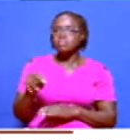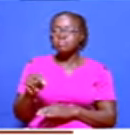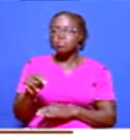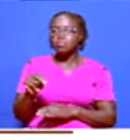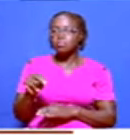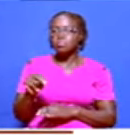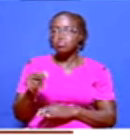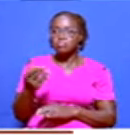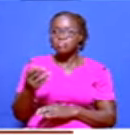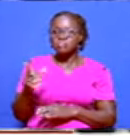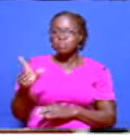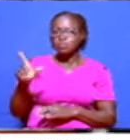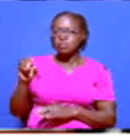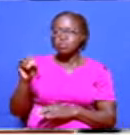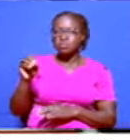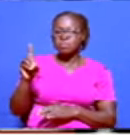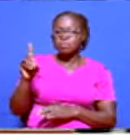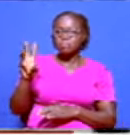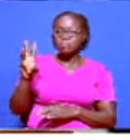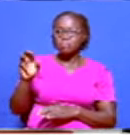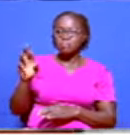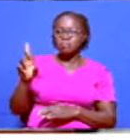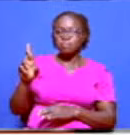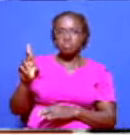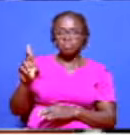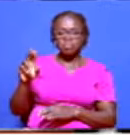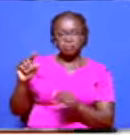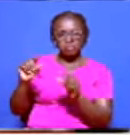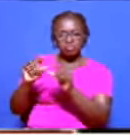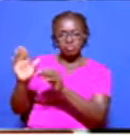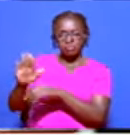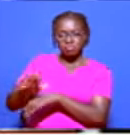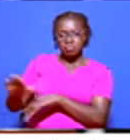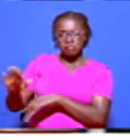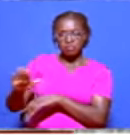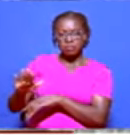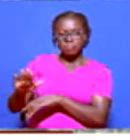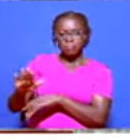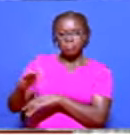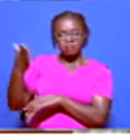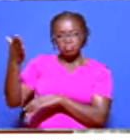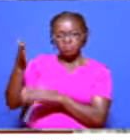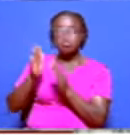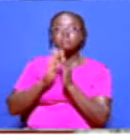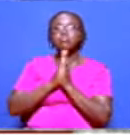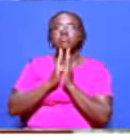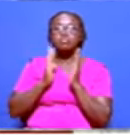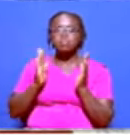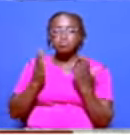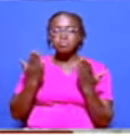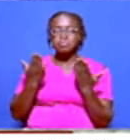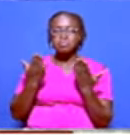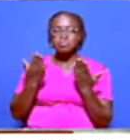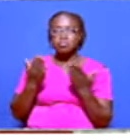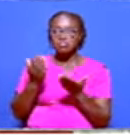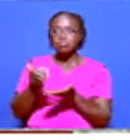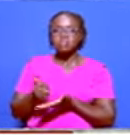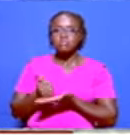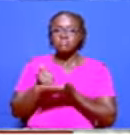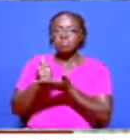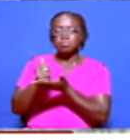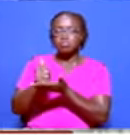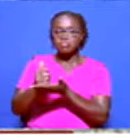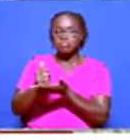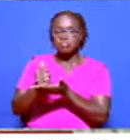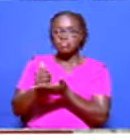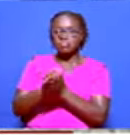ya Lodwa. Hadi uteuzi huo, askofu huyo mteule Mbinda alikuwa akihudumu kama kasisi msaidizi wa parokia ya